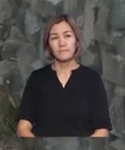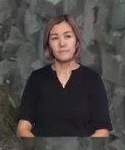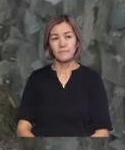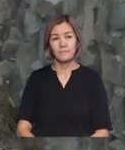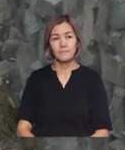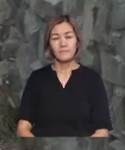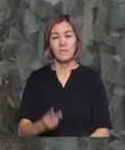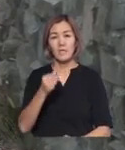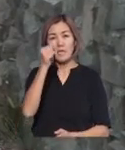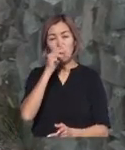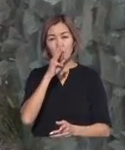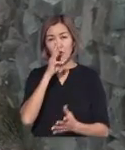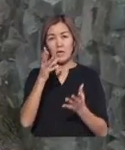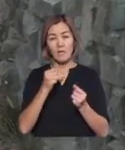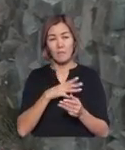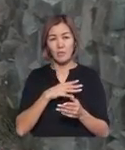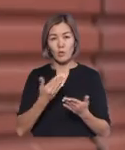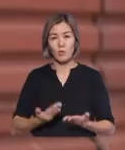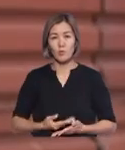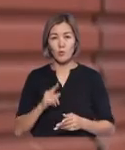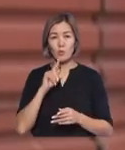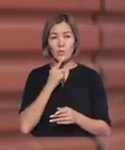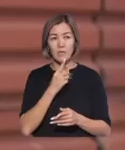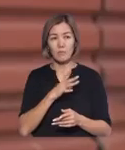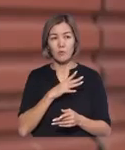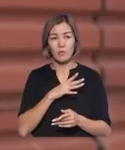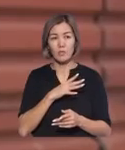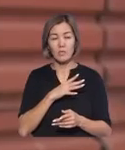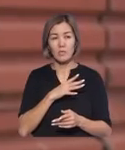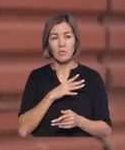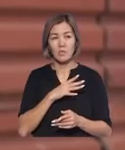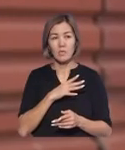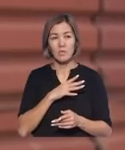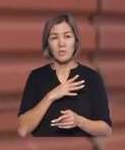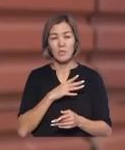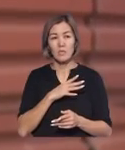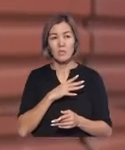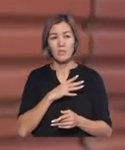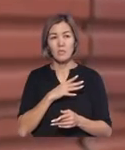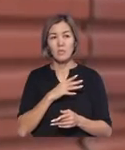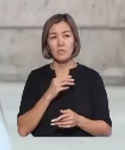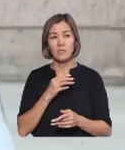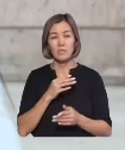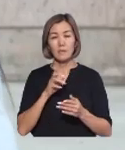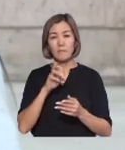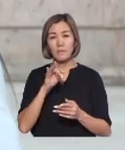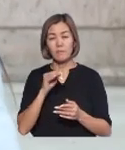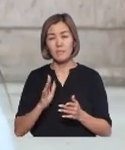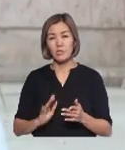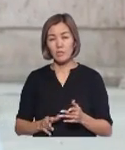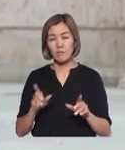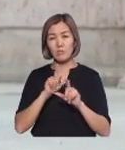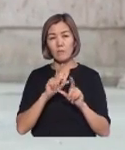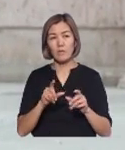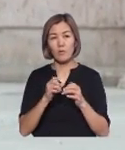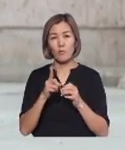Екі айдан бері жала қалмадық. Күн көруіміз қиындап кетті. Тіпті тегі медициналық көмекке де жүгіне алмаймыз. BBC-де бір бала бақшасының